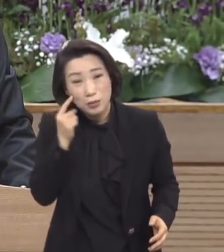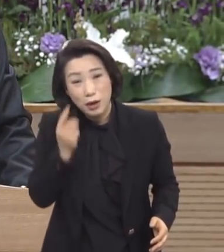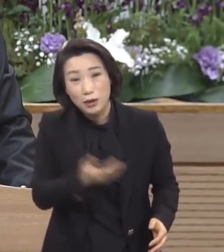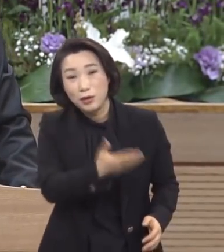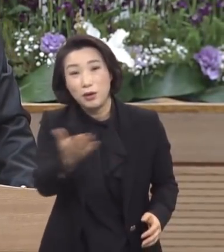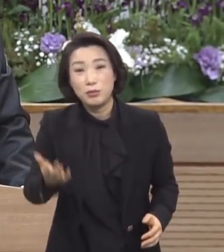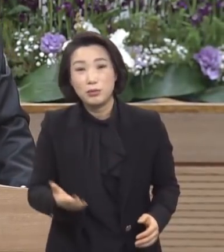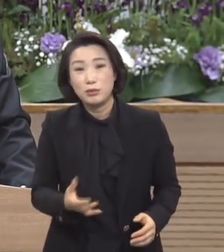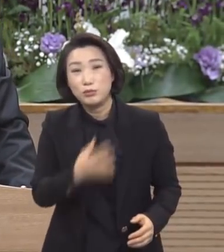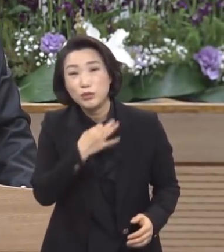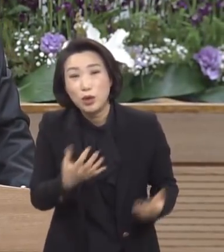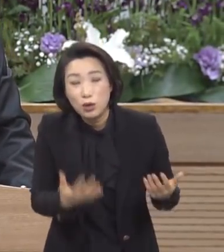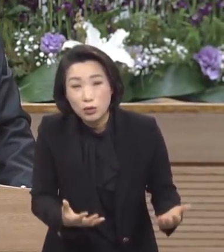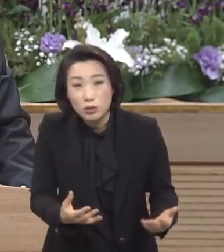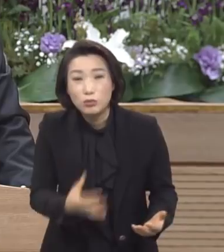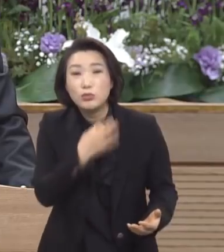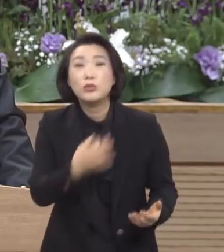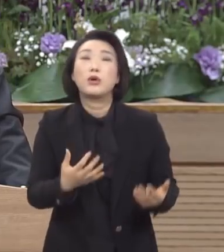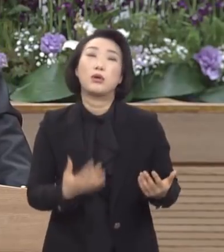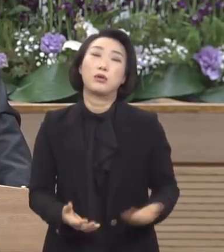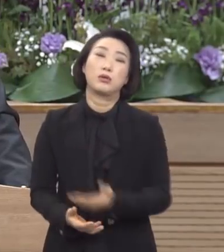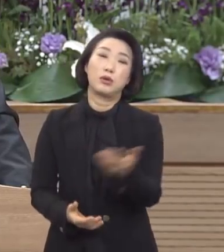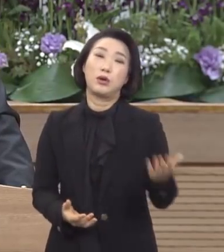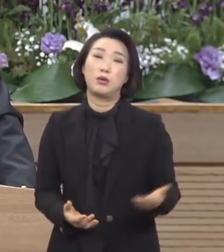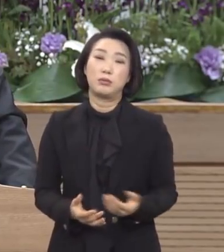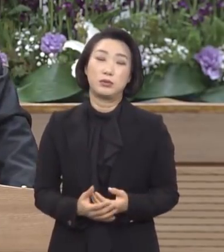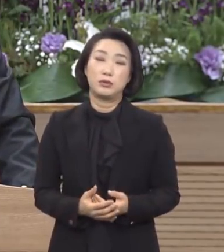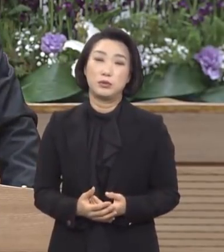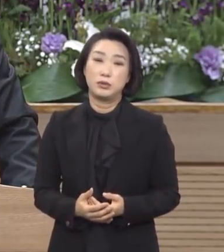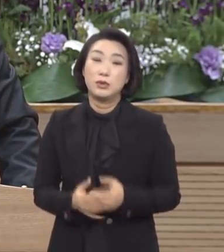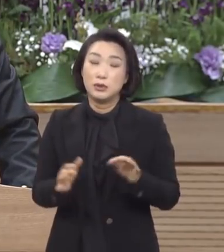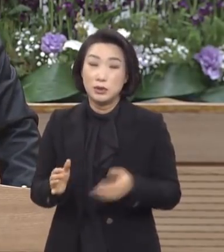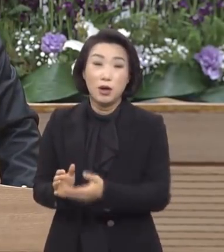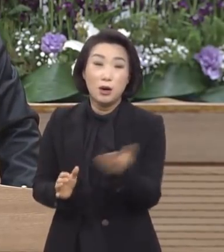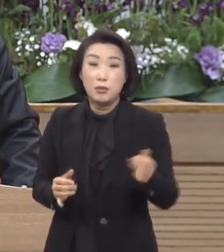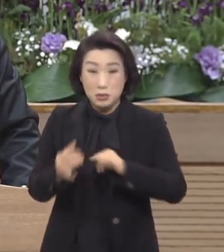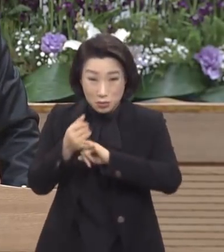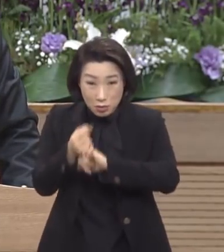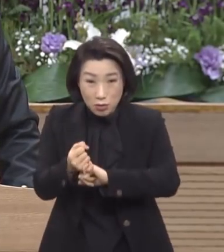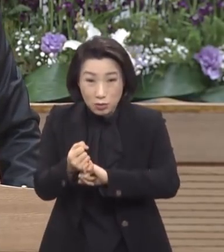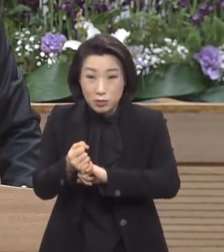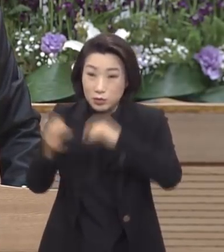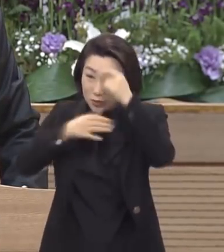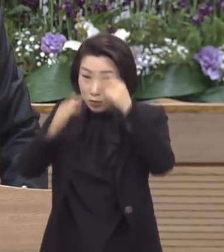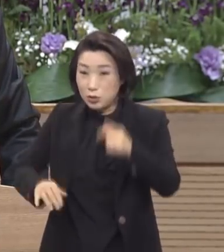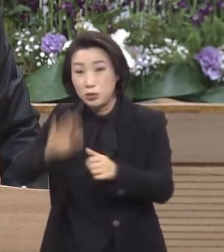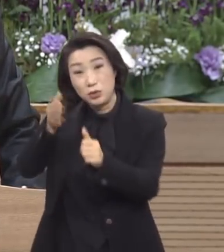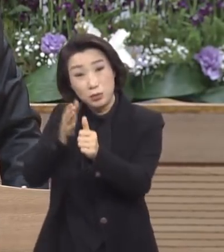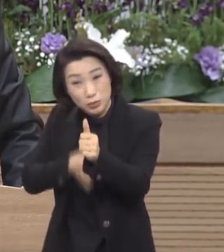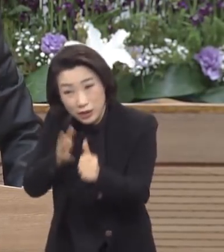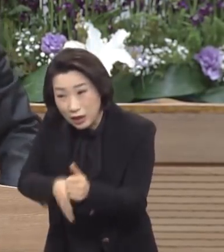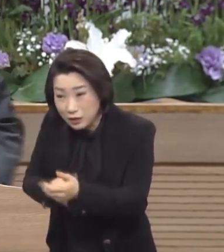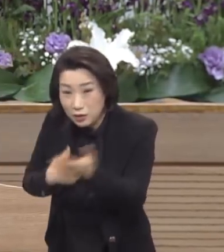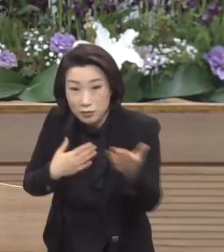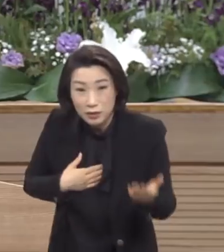해보세요. 판단 한번 해보세요. 여러분, 무슨 일이 있어도 성도가 돼야 돼.